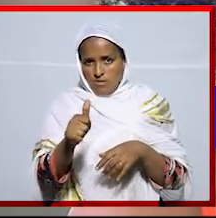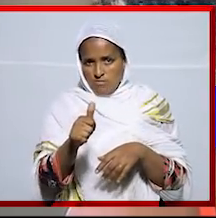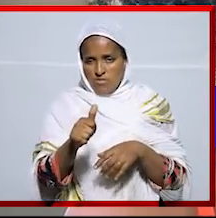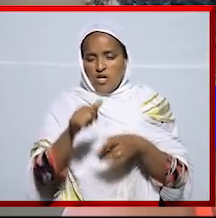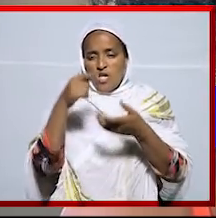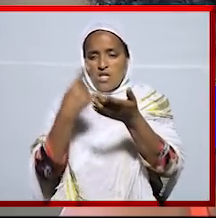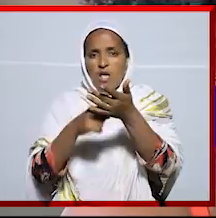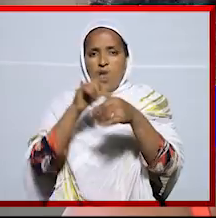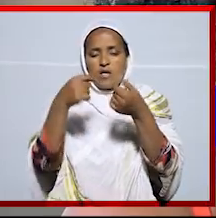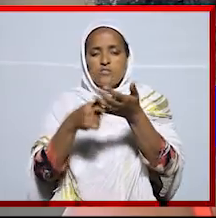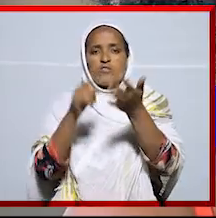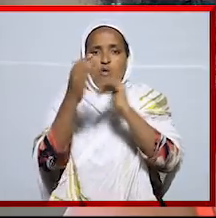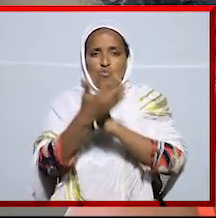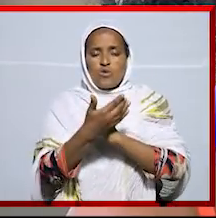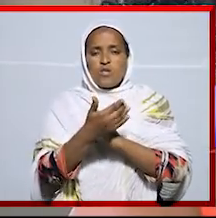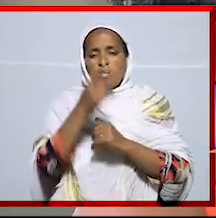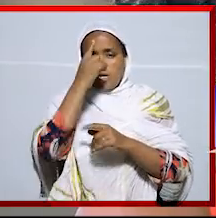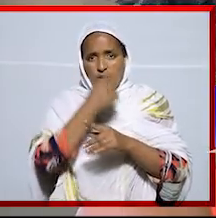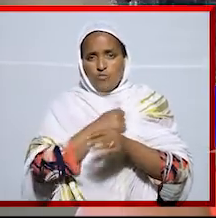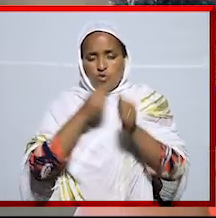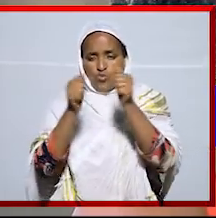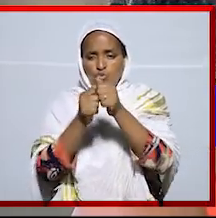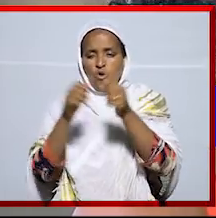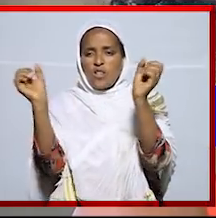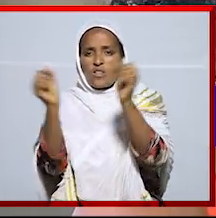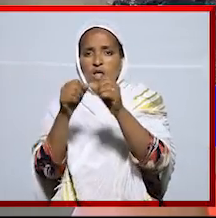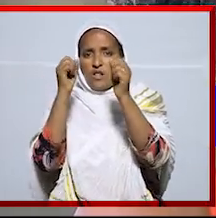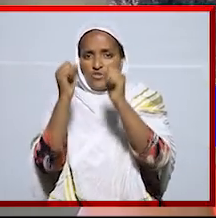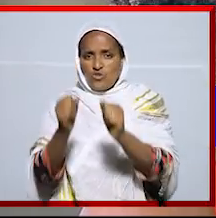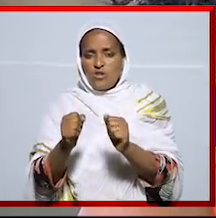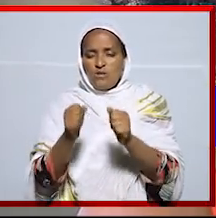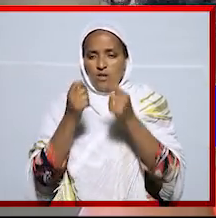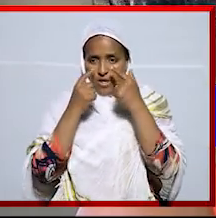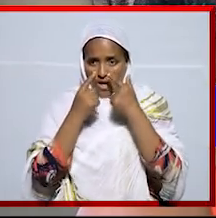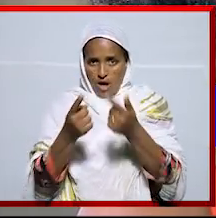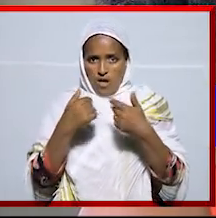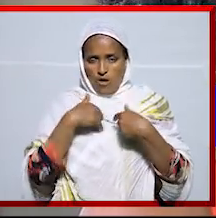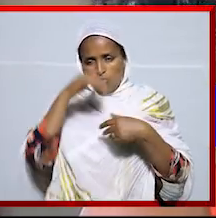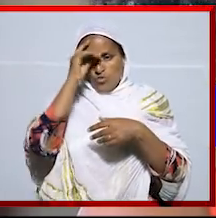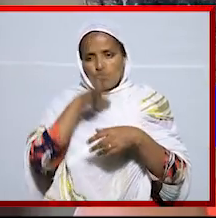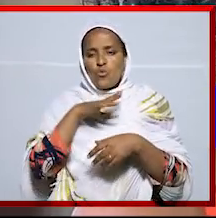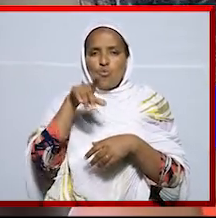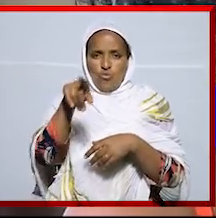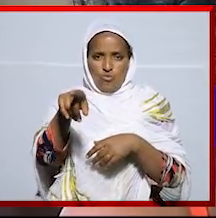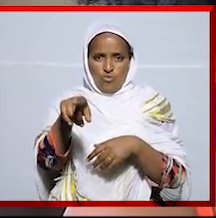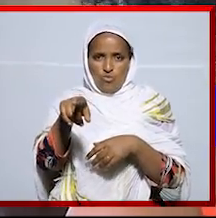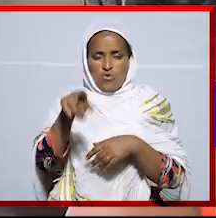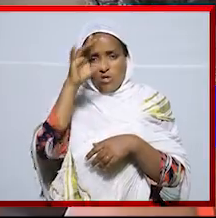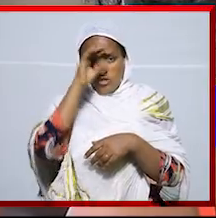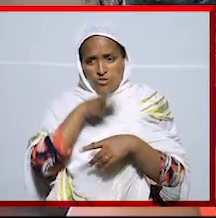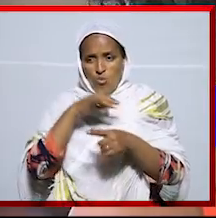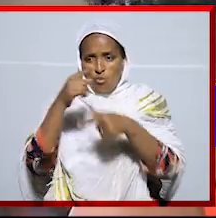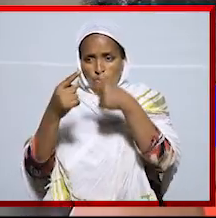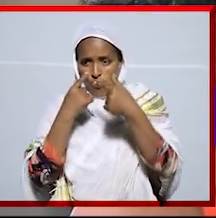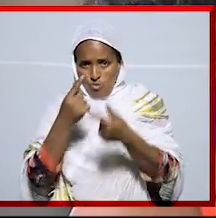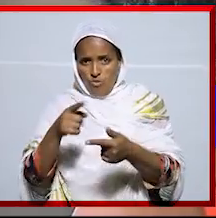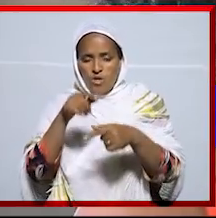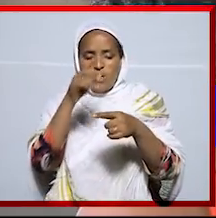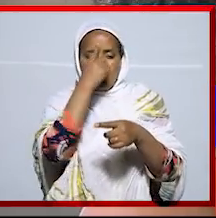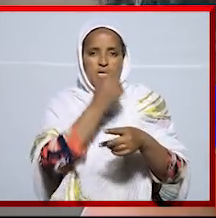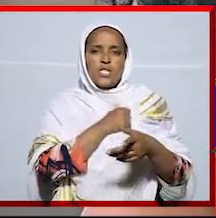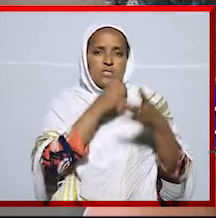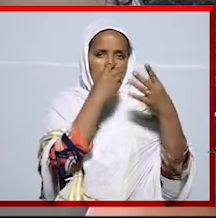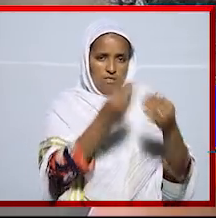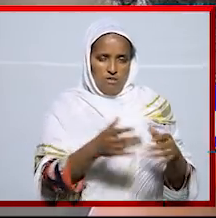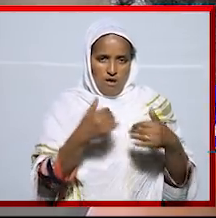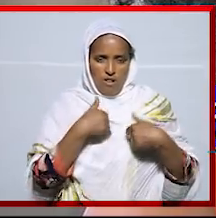አይደለም ያ ስላልሆነ ከእምነቱ ጋር ሊጣላ ይችላል ምክንያቱም እያየ ያለው የሰውን ነገር የሰውን እያየ ቤት ቁጥር ደግሞ